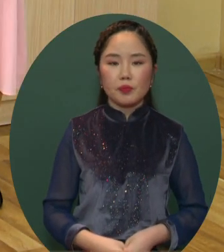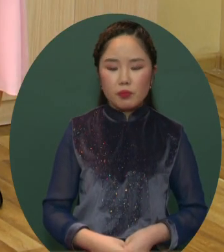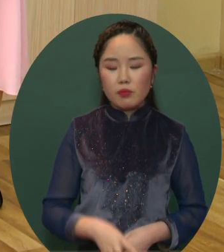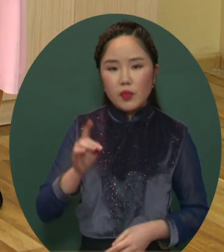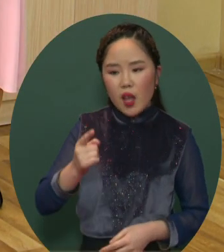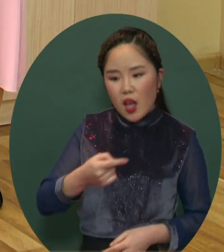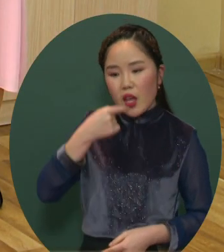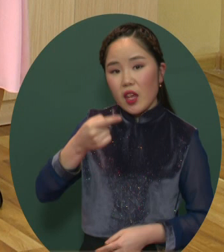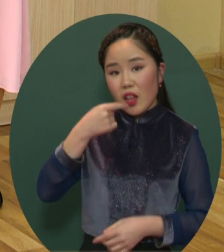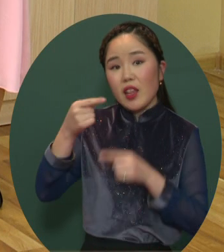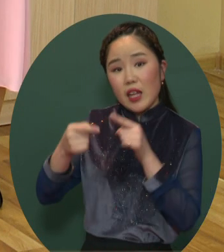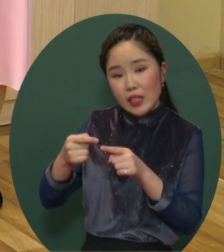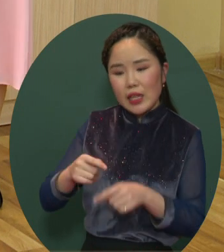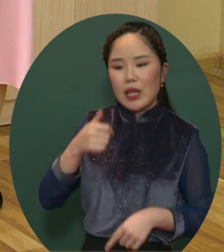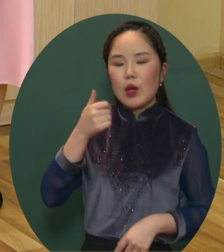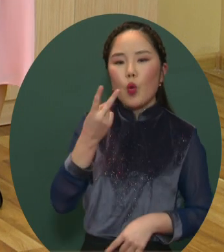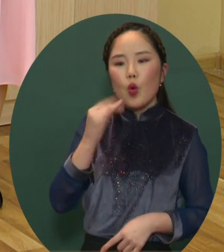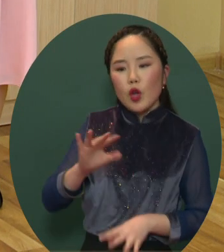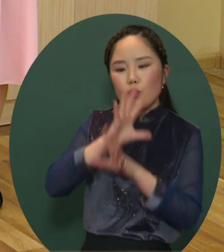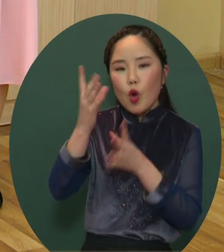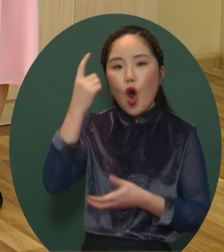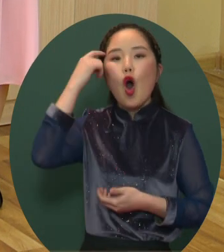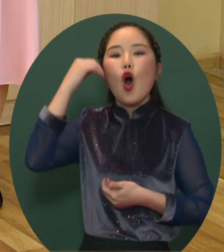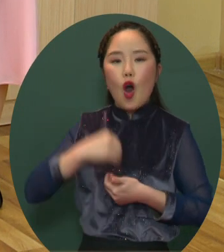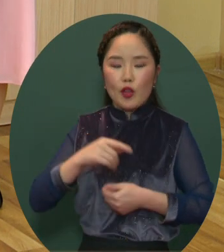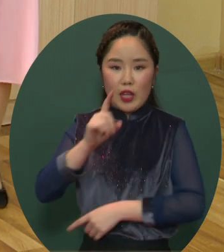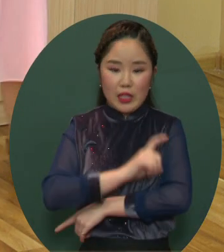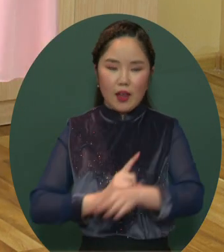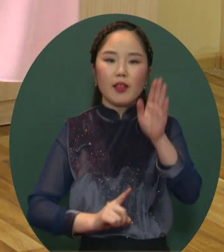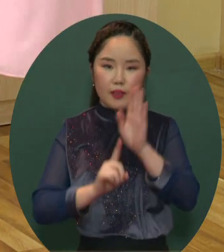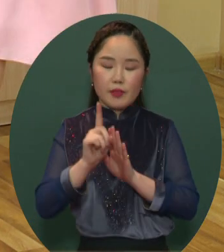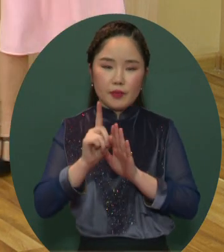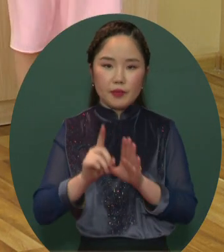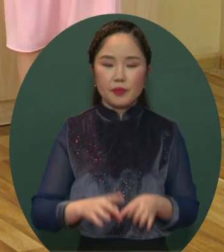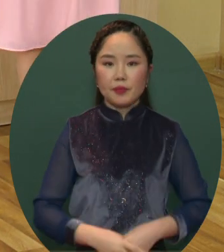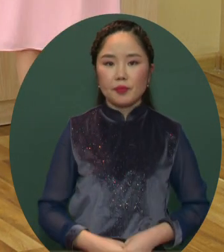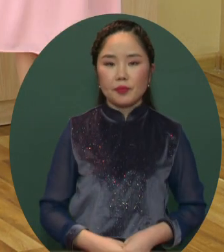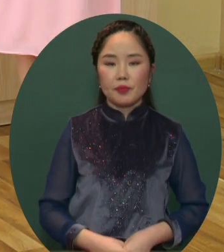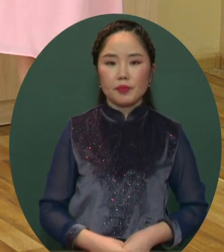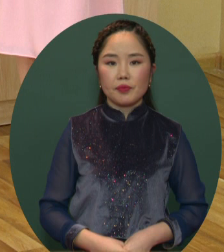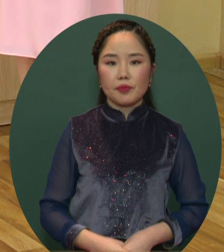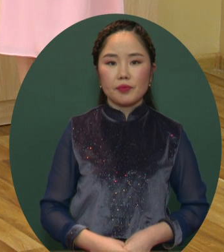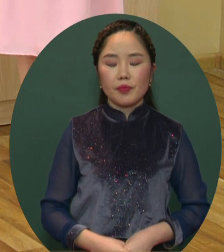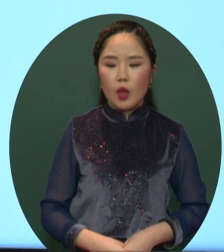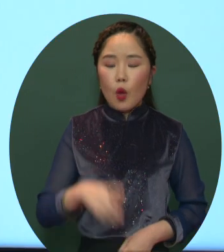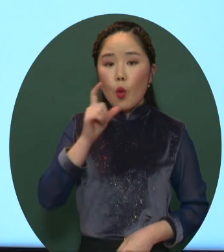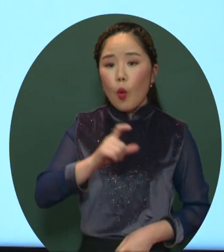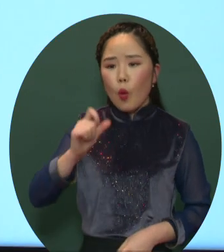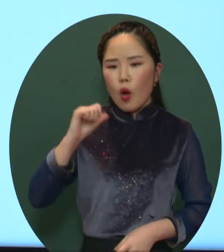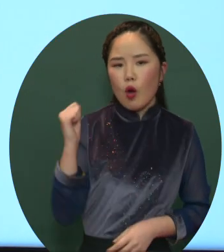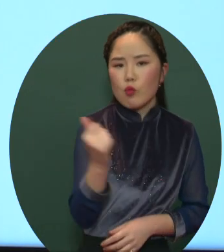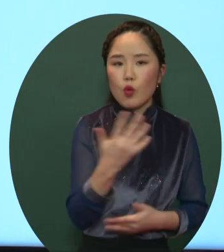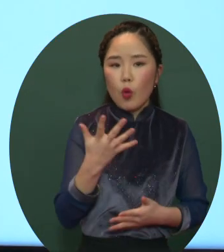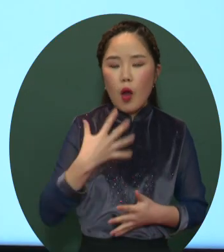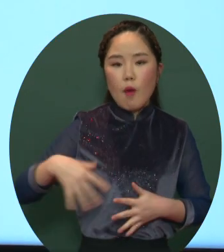Хилээр үлдэх үйлийг ойлгож ухаарах хичээлээ эхлүүлье. За. Хүн бүхэн